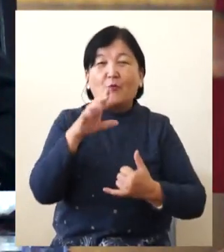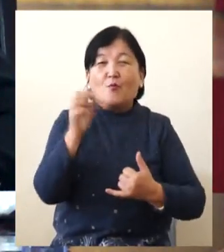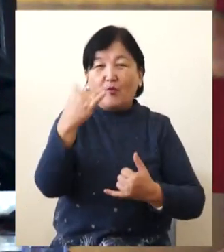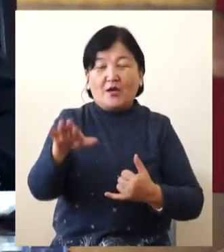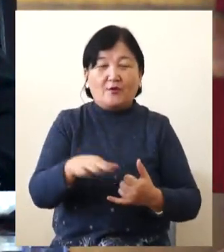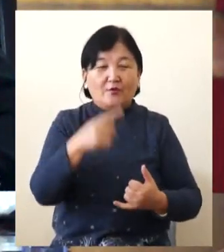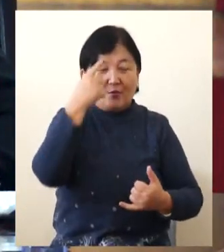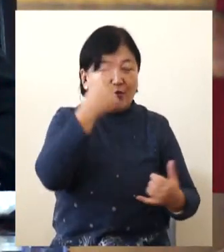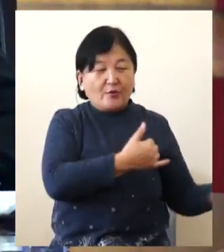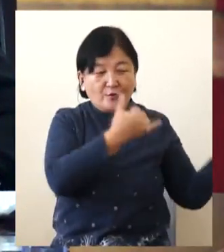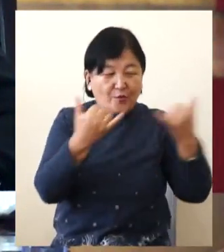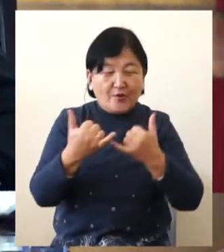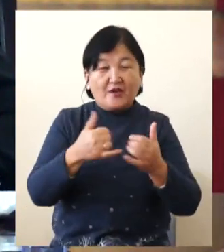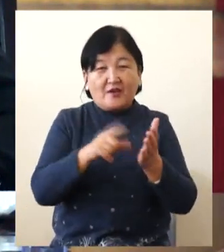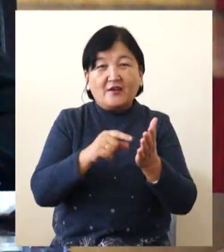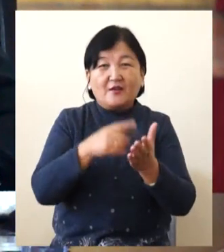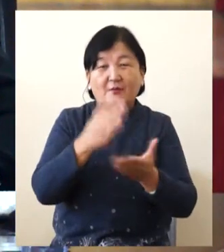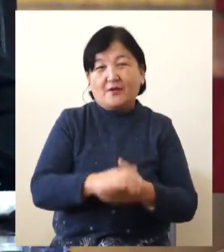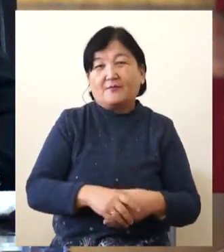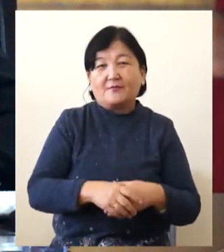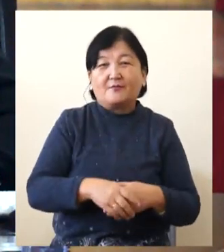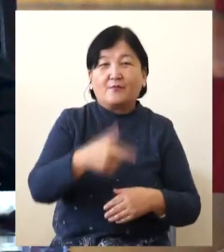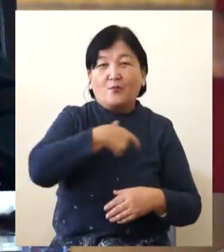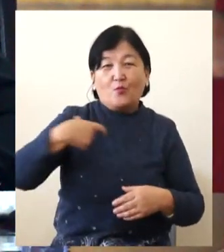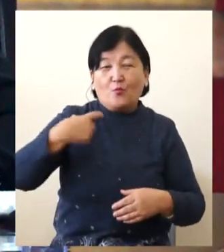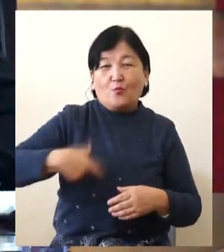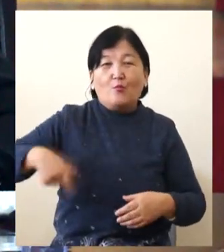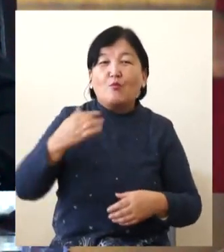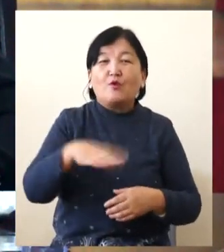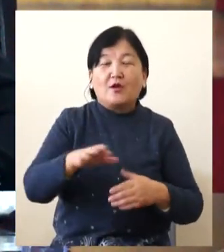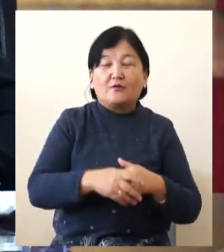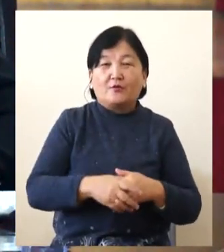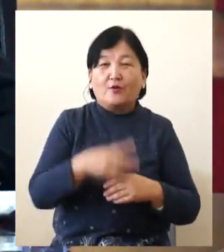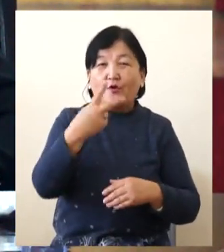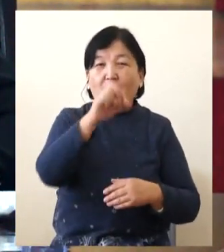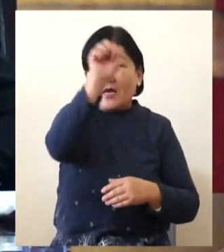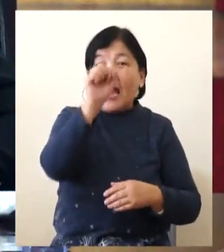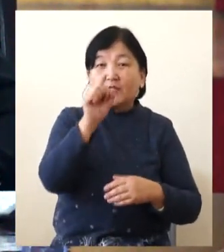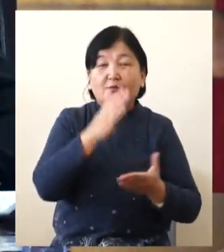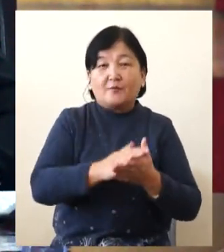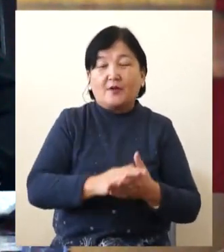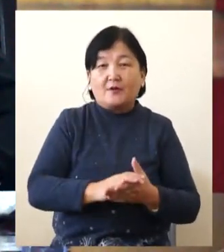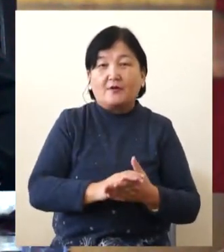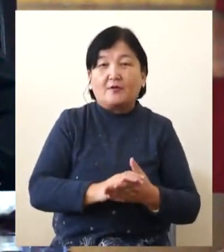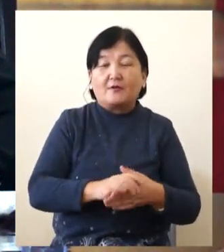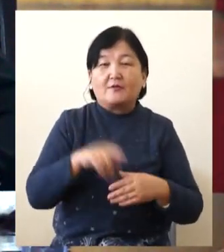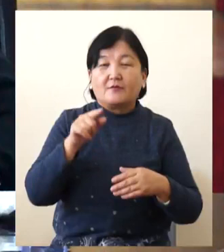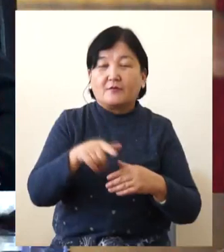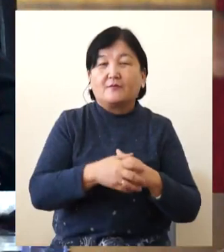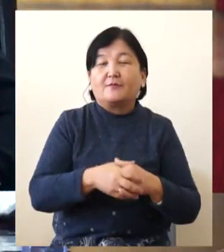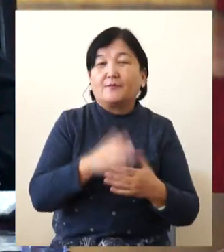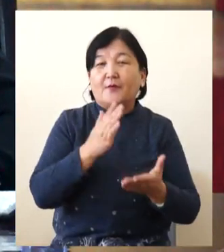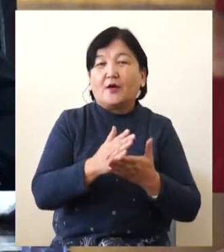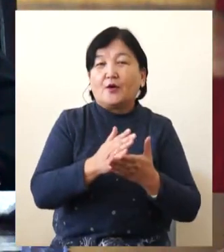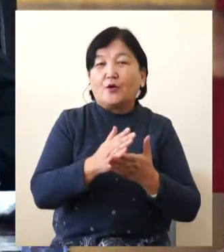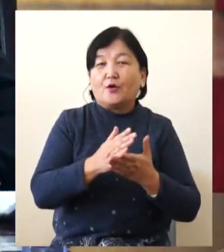Бурьядууд энэ. Бурьядууд бас ч энэ хоёр улс ч нэг ийм асуудал байна. Тэр national identity